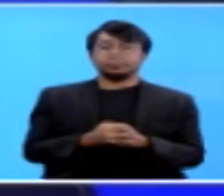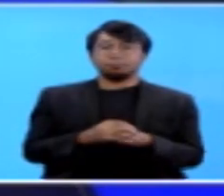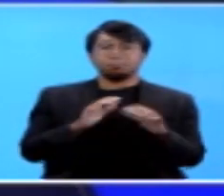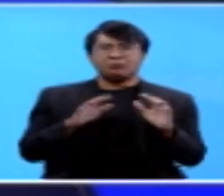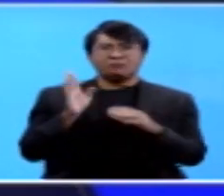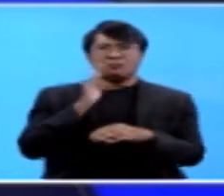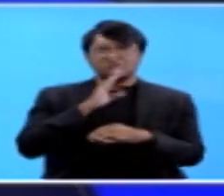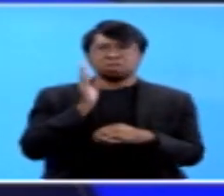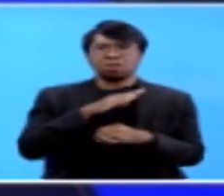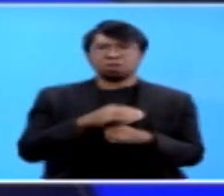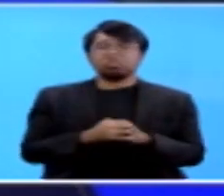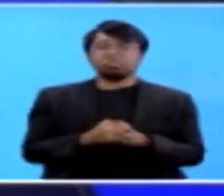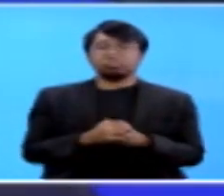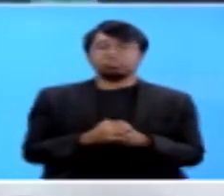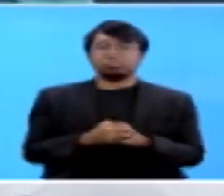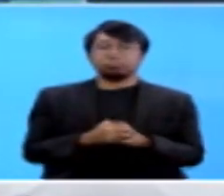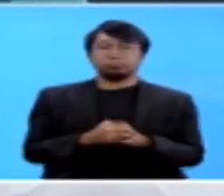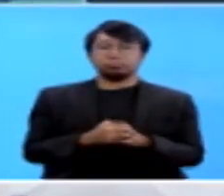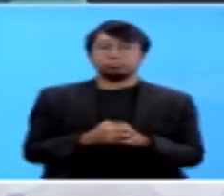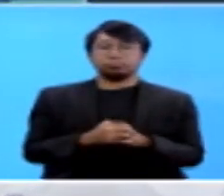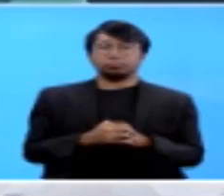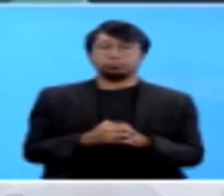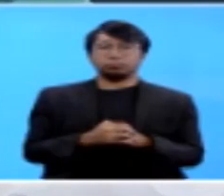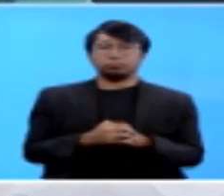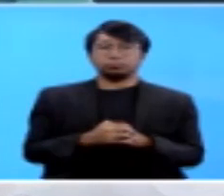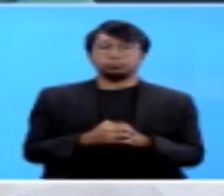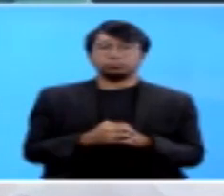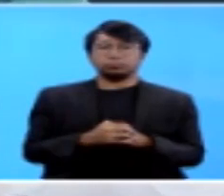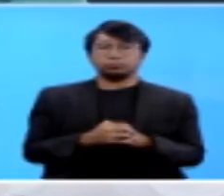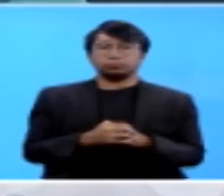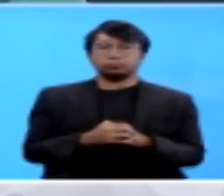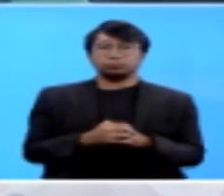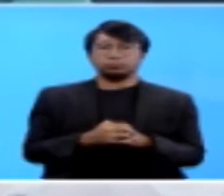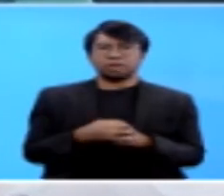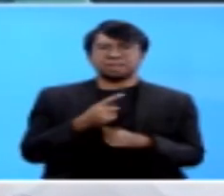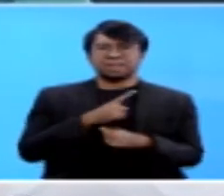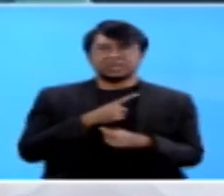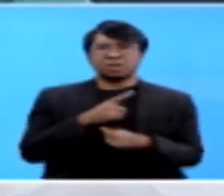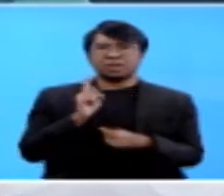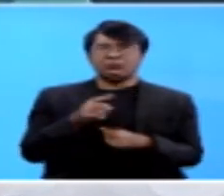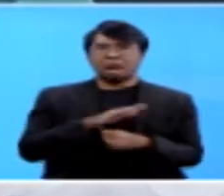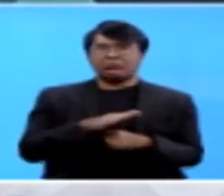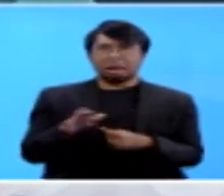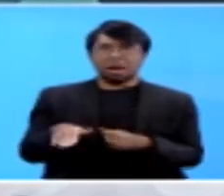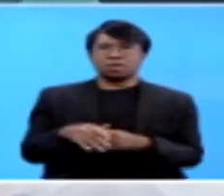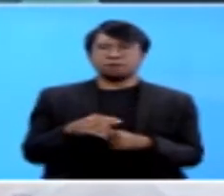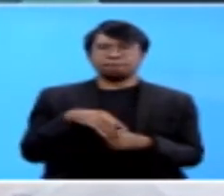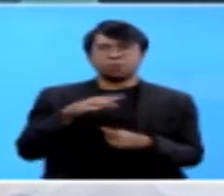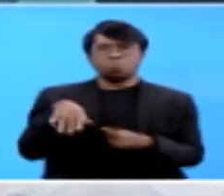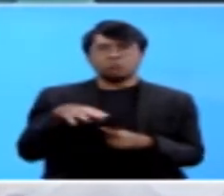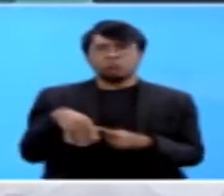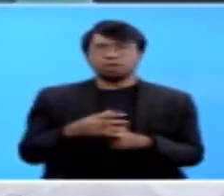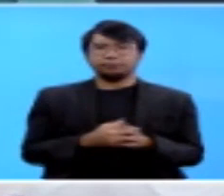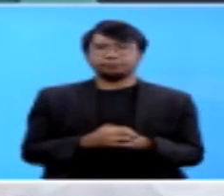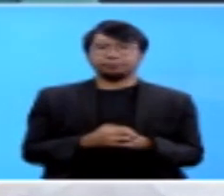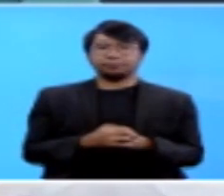ya, sebenarnya dari internal dari siswa sendiri, dari pihak sekolah, dari lingkungan